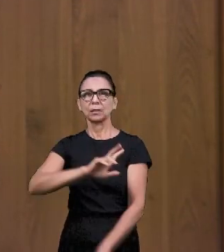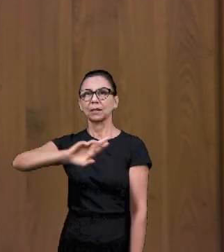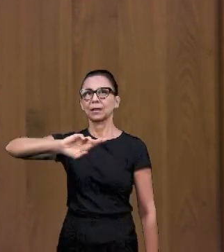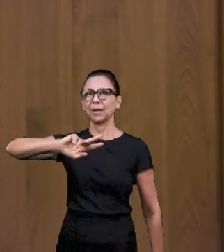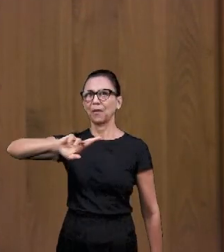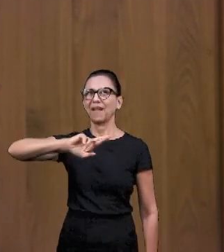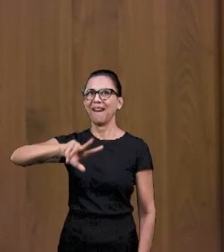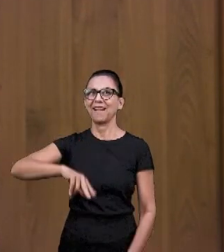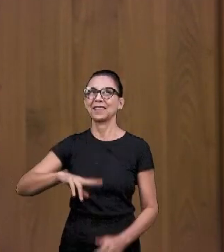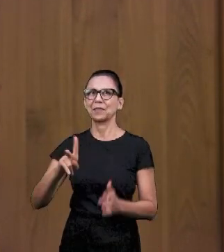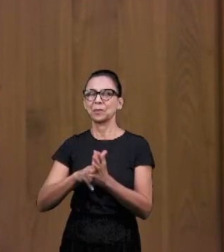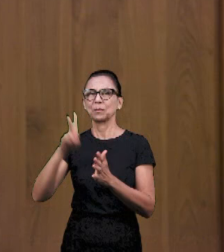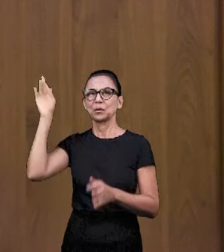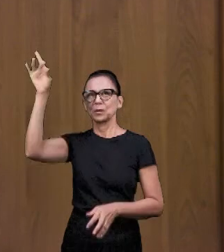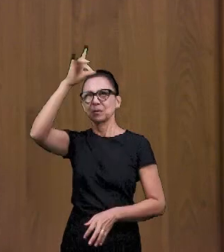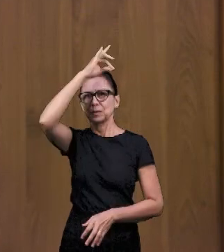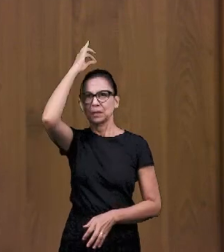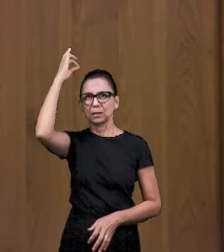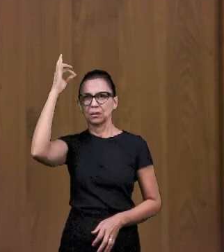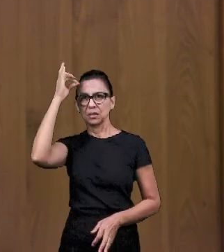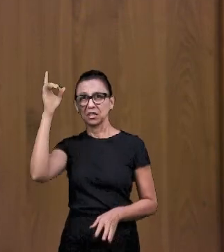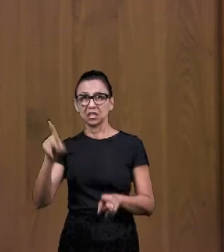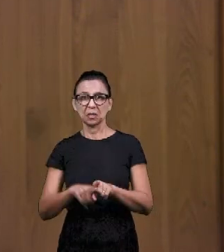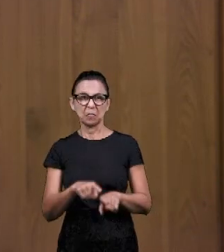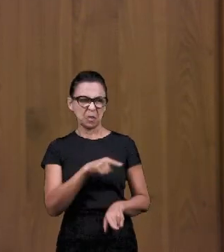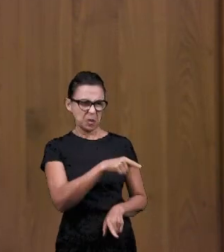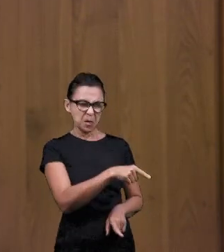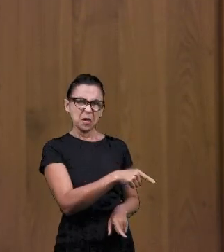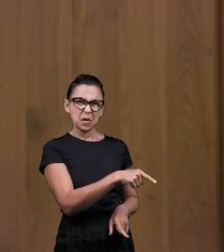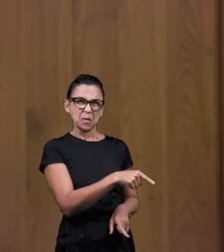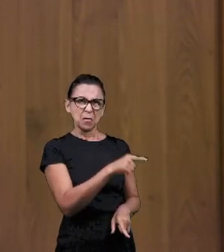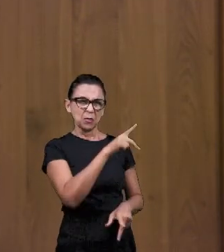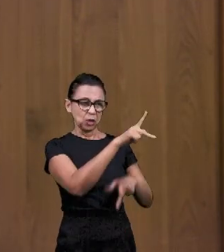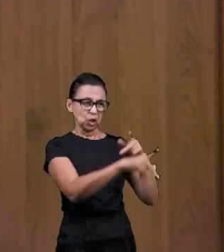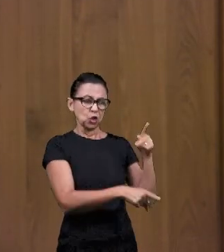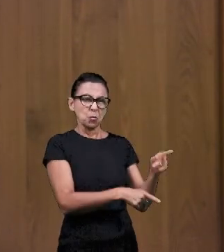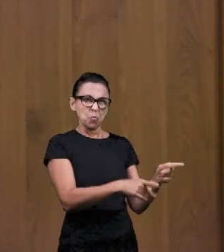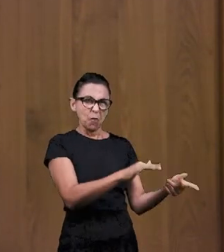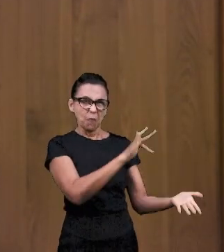pas Samson parce que c'était un peuple ennemi d'Israël, voulaient le détruire.